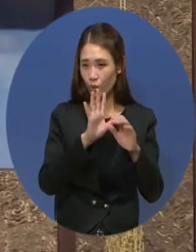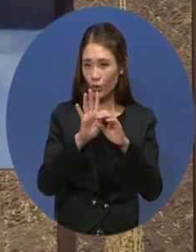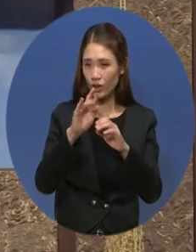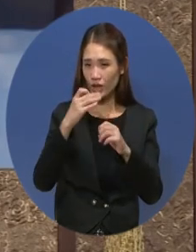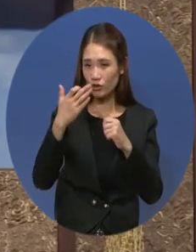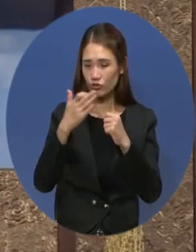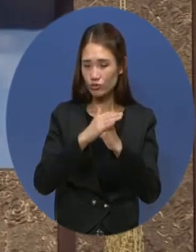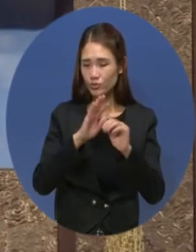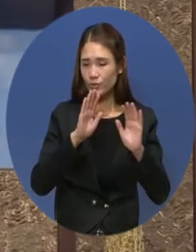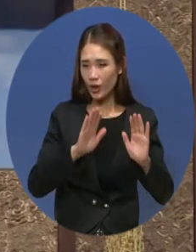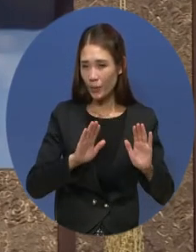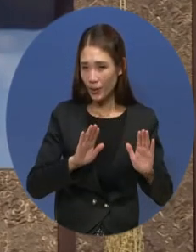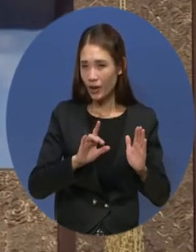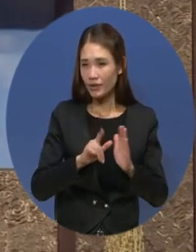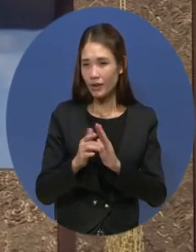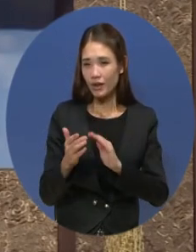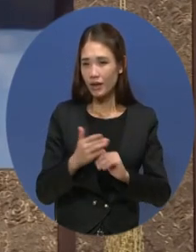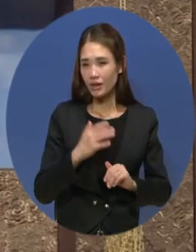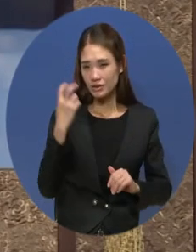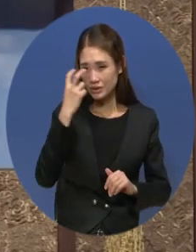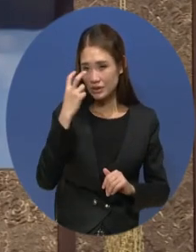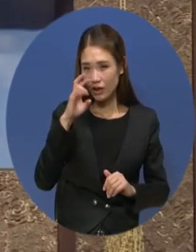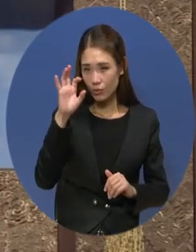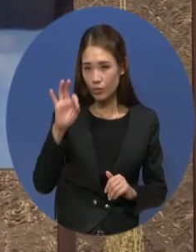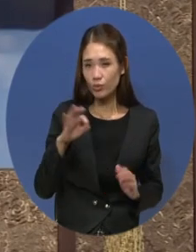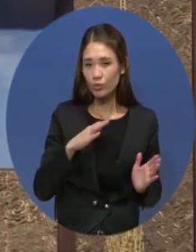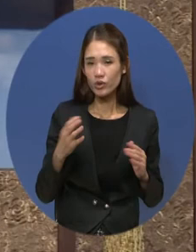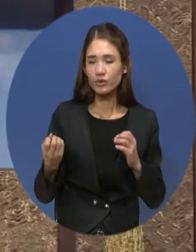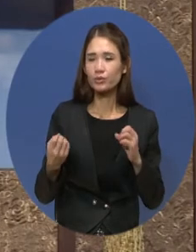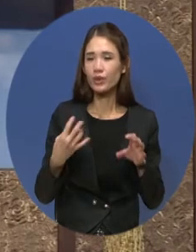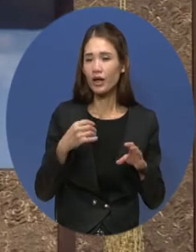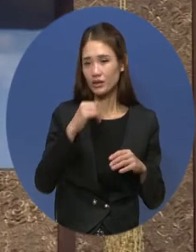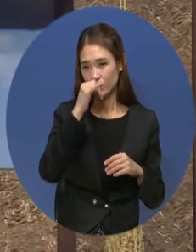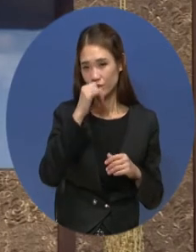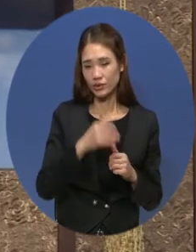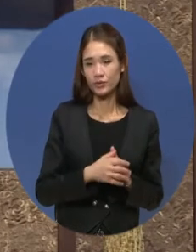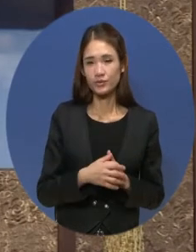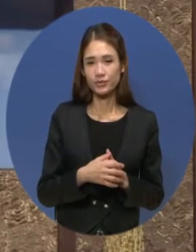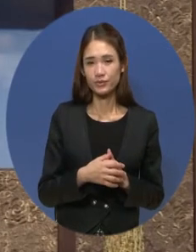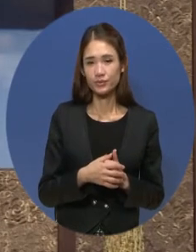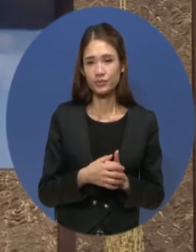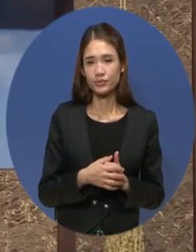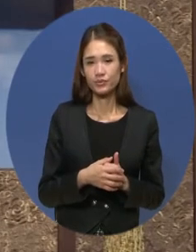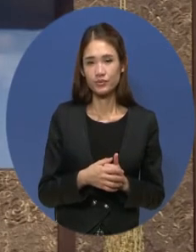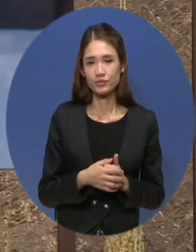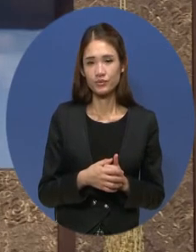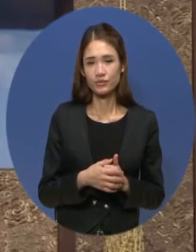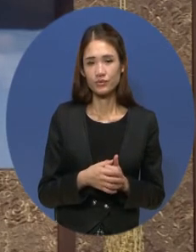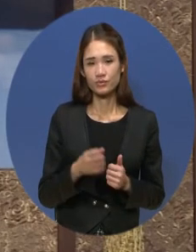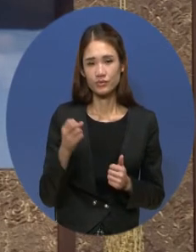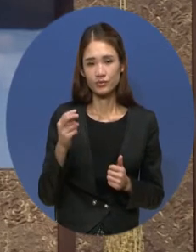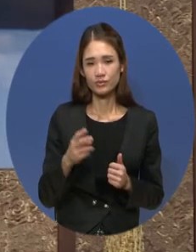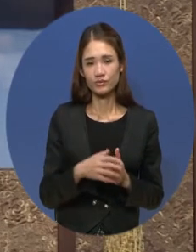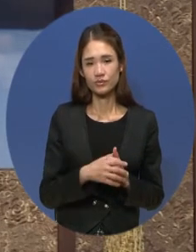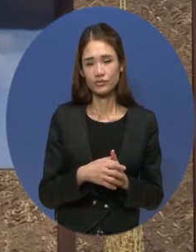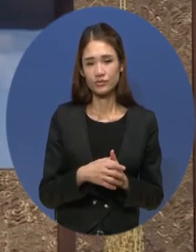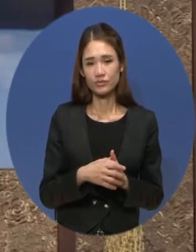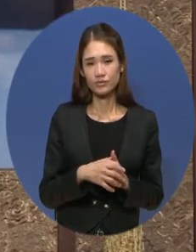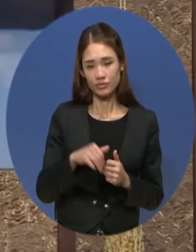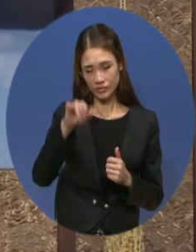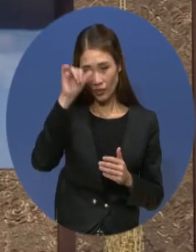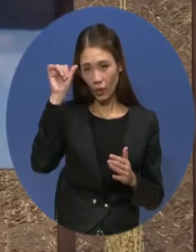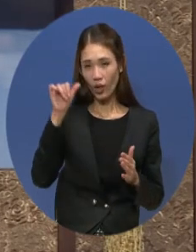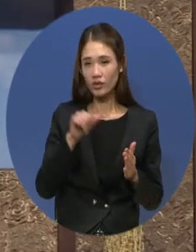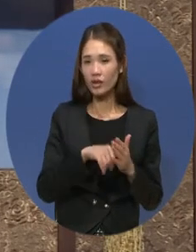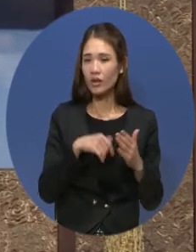때까지 어 그냥 집에서 있겠나 예 뭐 이런 반응이 계시는 분들도 있죠 그래서 그리고 평생 교육 센터